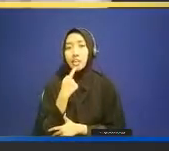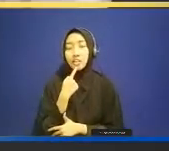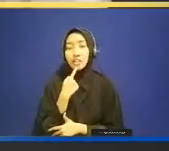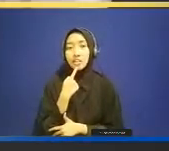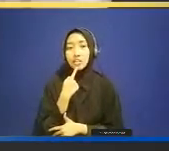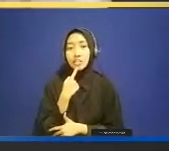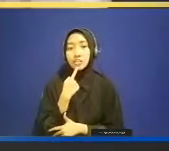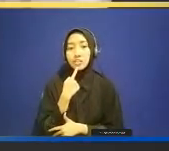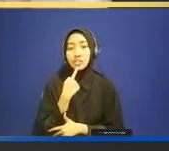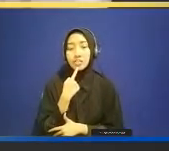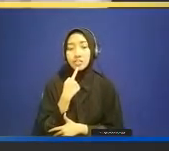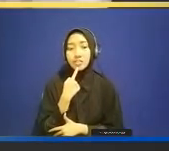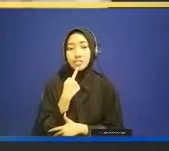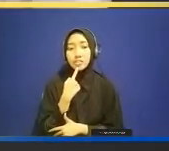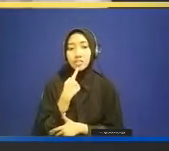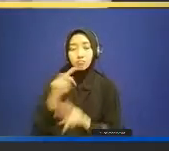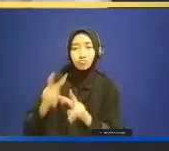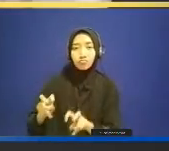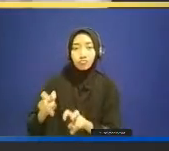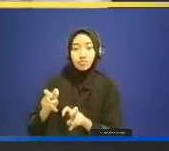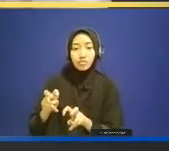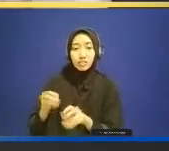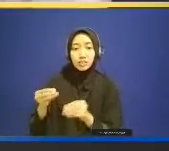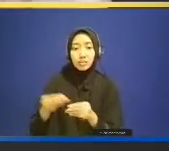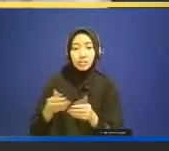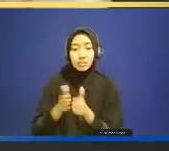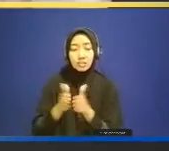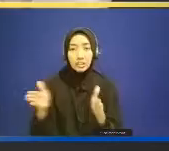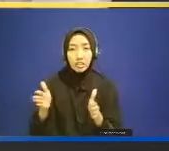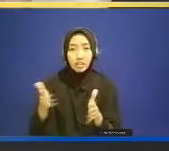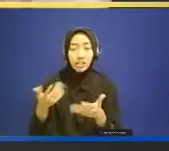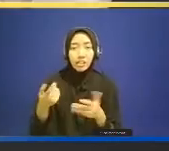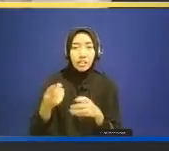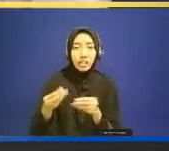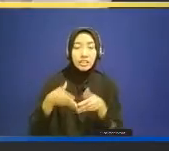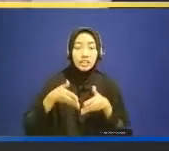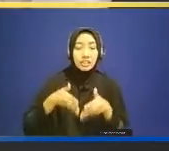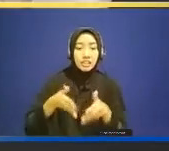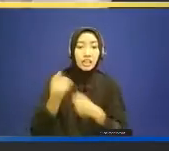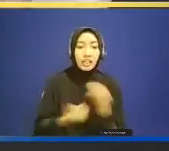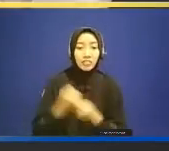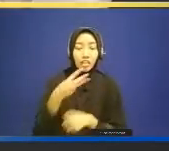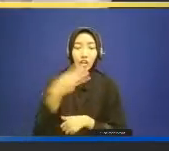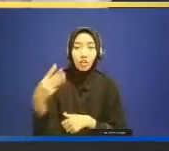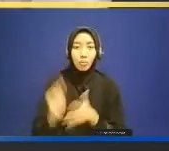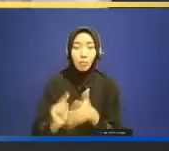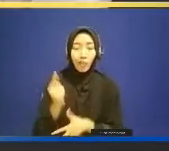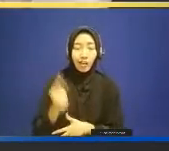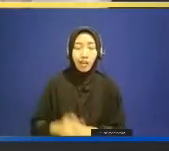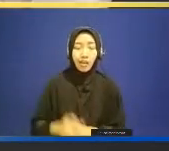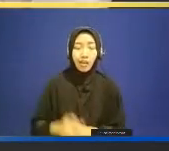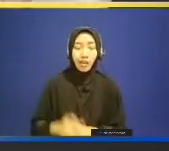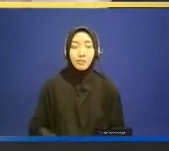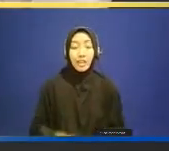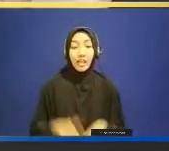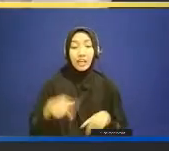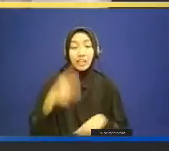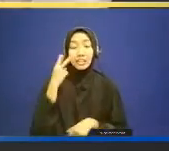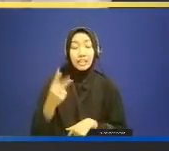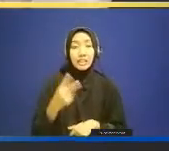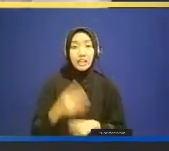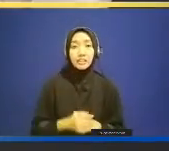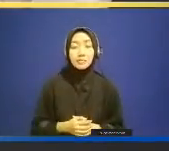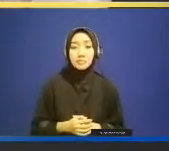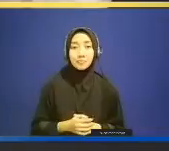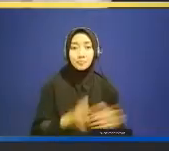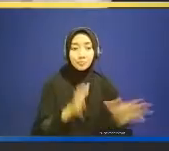Tension type resepi itu dikasih spending nya dikasih jalankan aktivitas ekonomi mulai jalan disini saya lihat